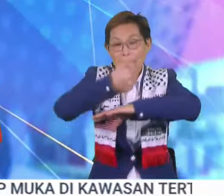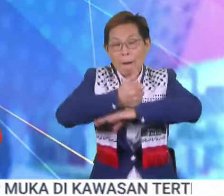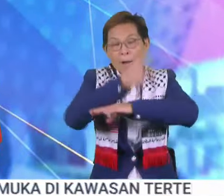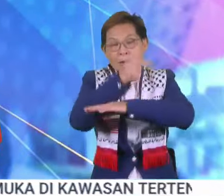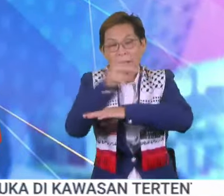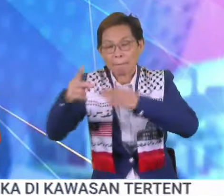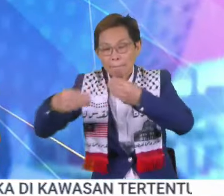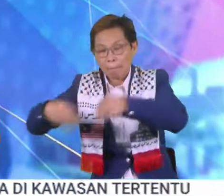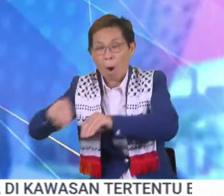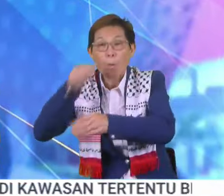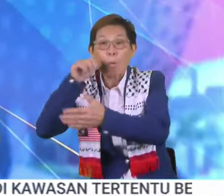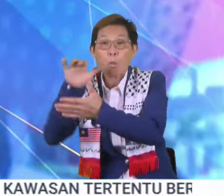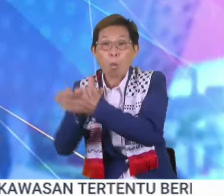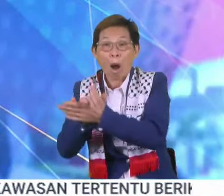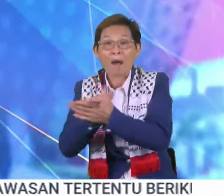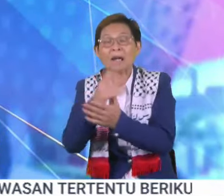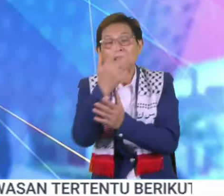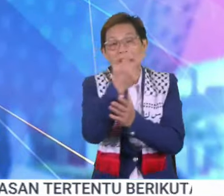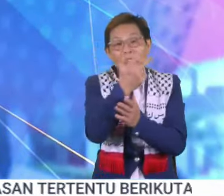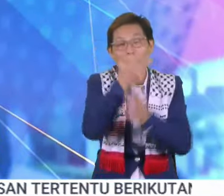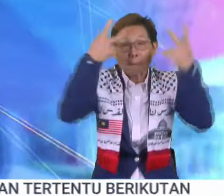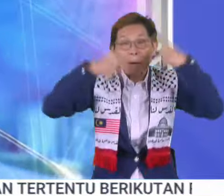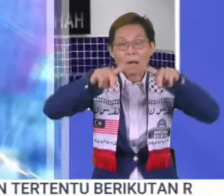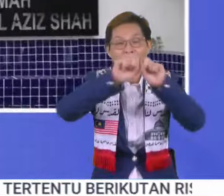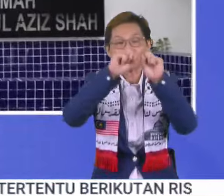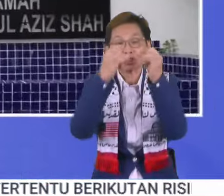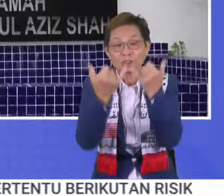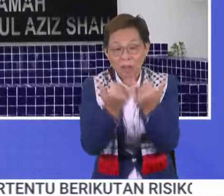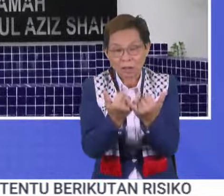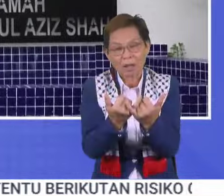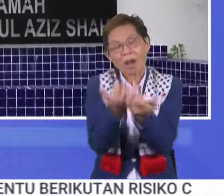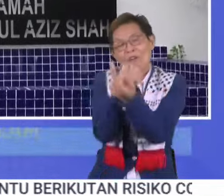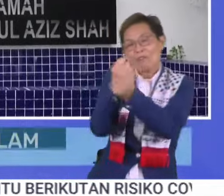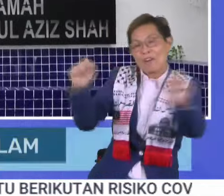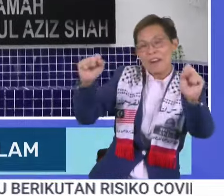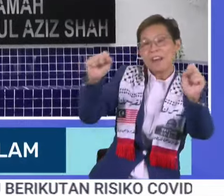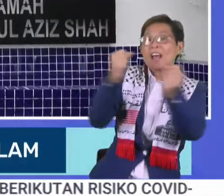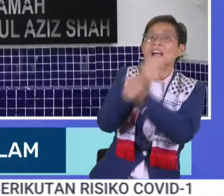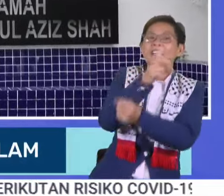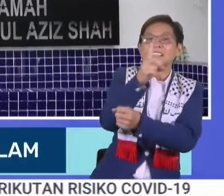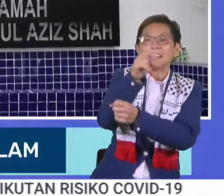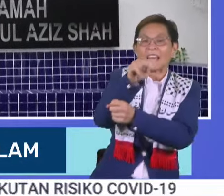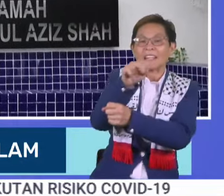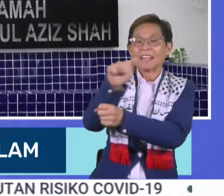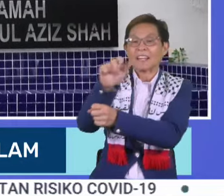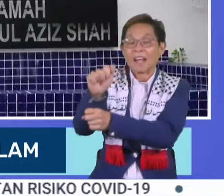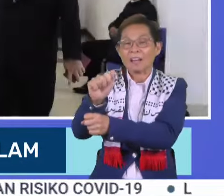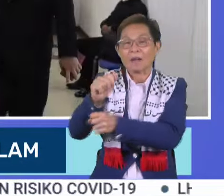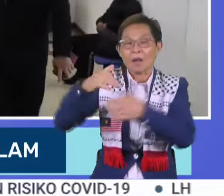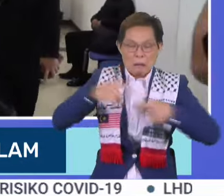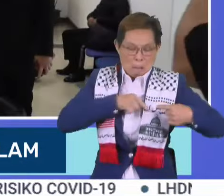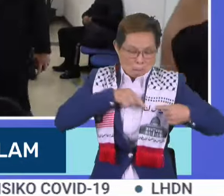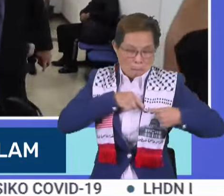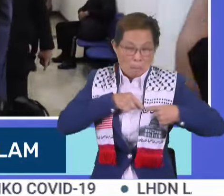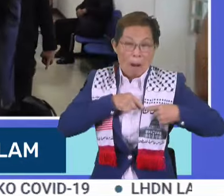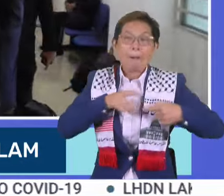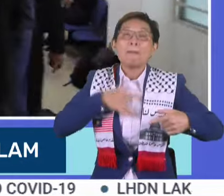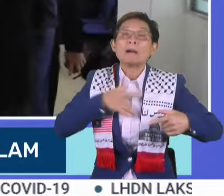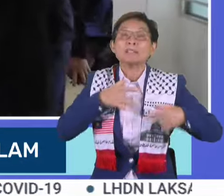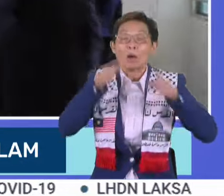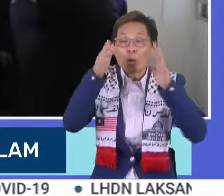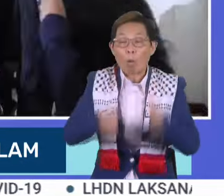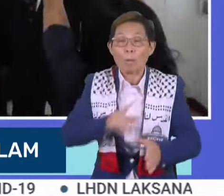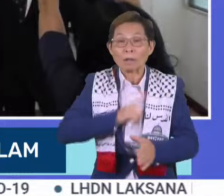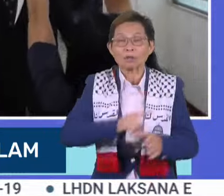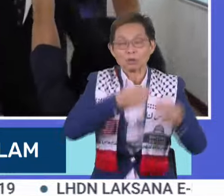Pengasas KK Mart, isterinya dan 3 lagi pengarah syarikat pembekal dilepas dan dibebaskan daripada tuduhan lukakan perasaan orang Islam